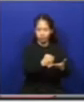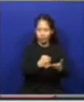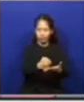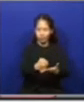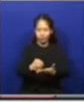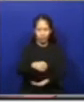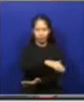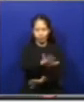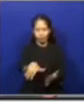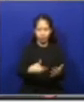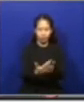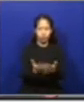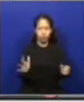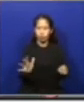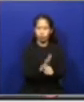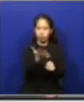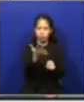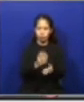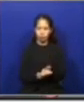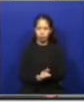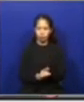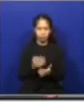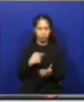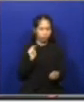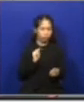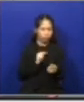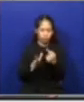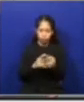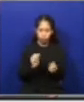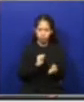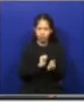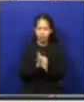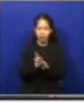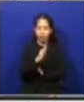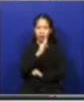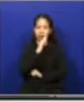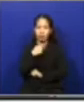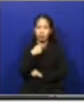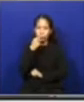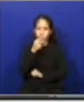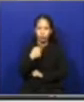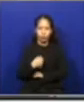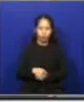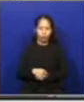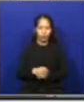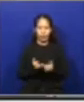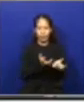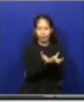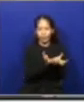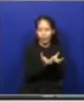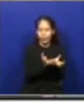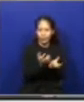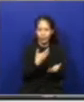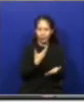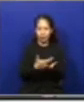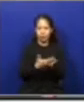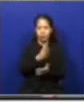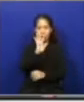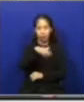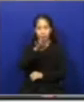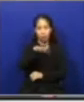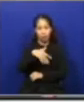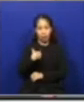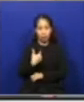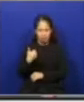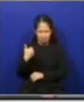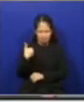ได้อย่างทั่วถึงได้อย่างทันท่วงทีถ้าดูจากความทุลักทุเลของ 5,000 บาทนะคะจะเห็นว่ามีการเปิดอุทธรณ์อยู่ห